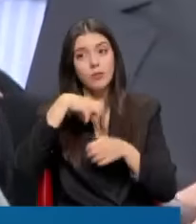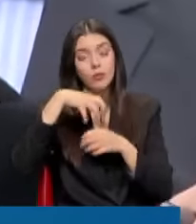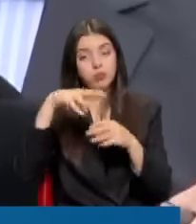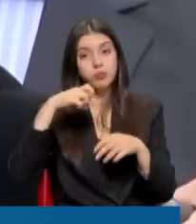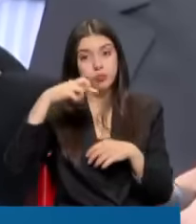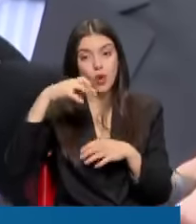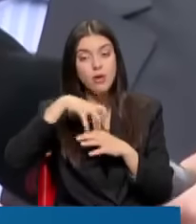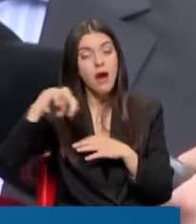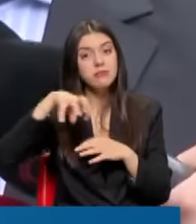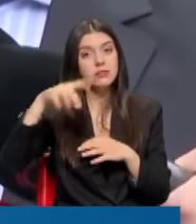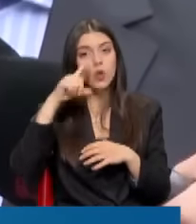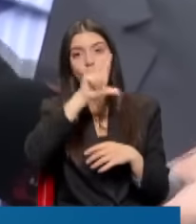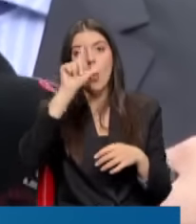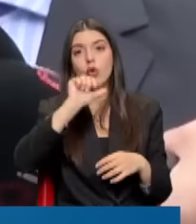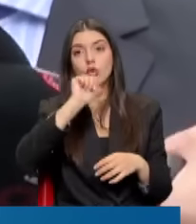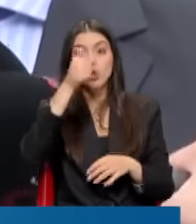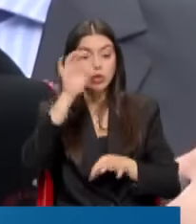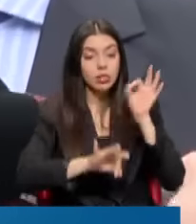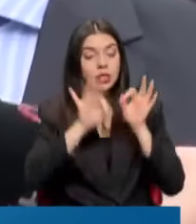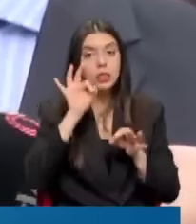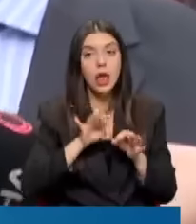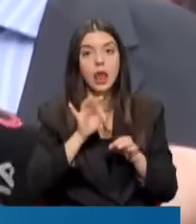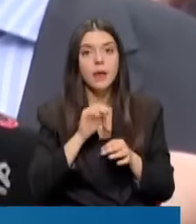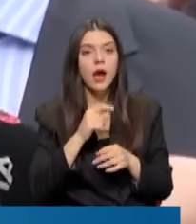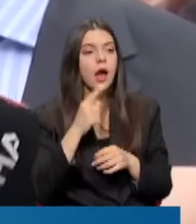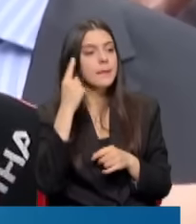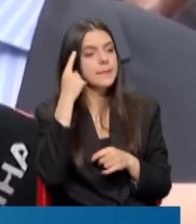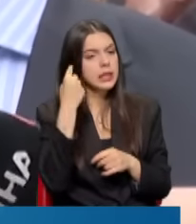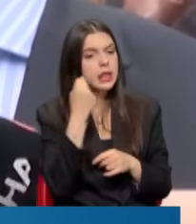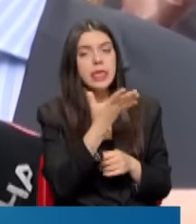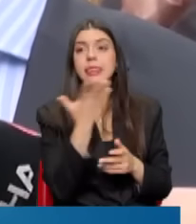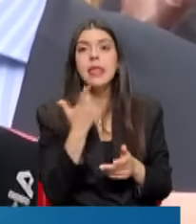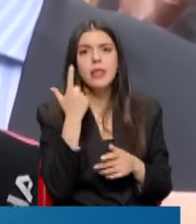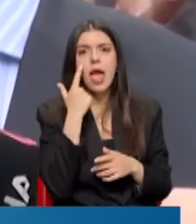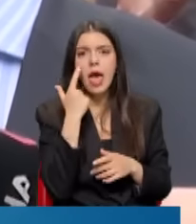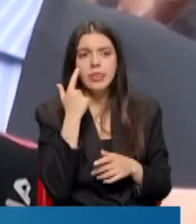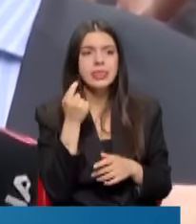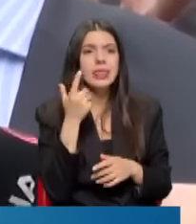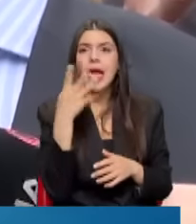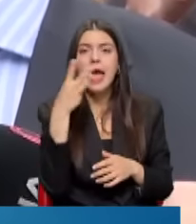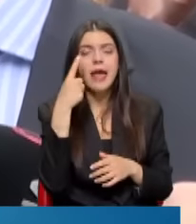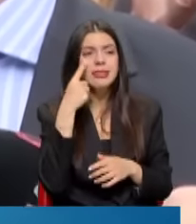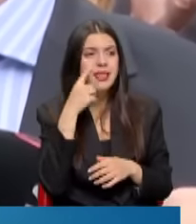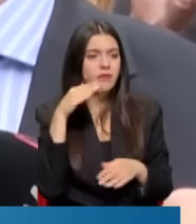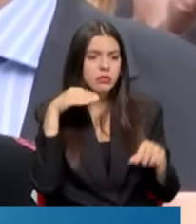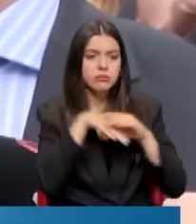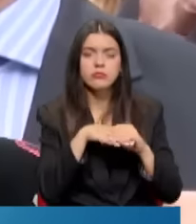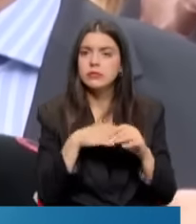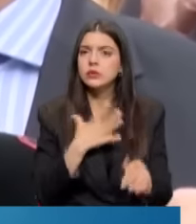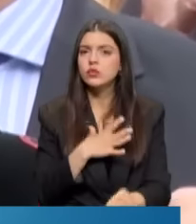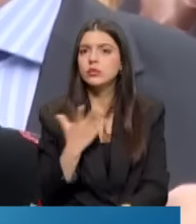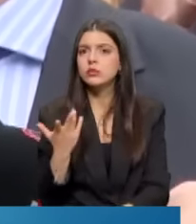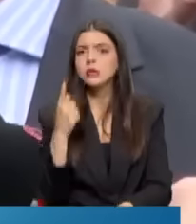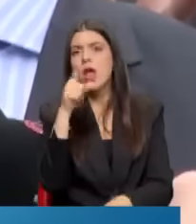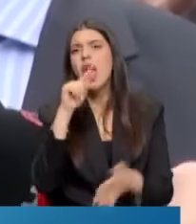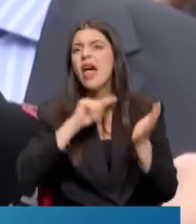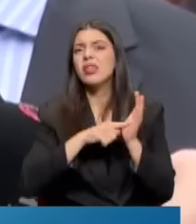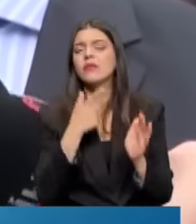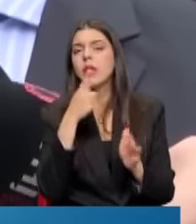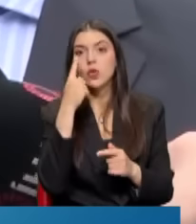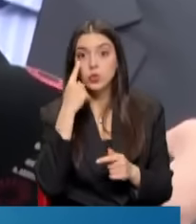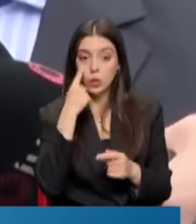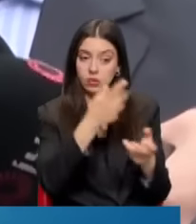için 10 gün bile süre verilmemiştir görüş bildirmek için neden e-devlet üzerinden giriş yapılması istenmektedir amaç görüş almak